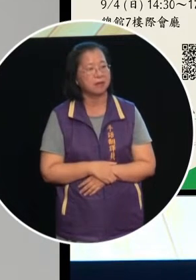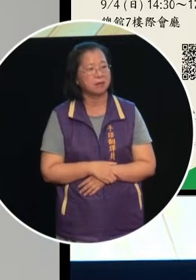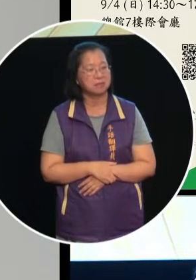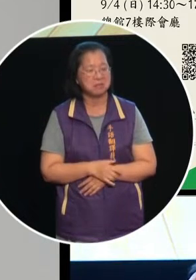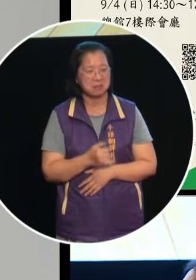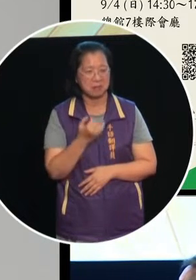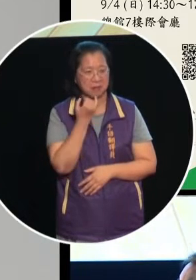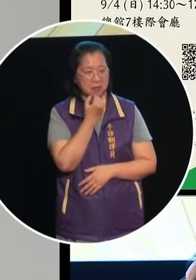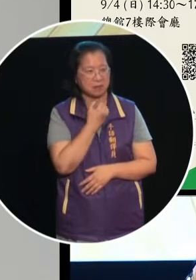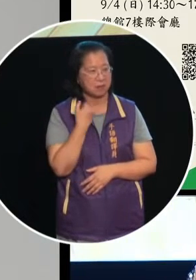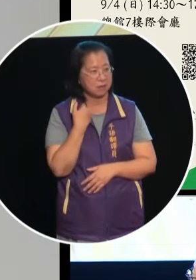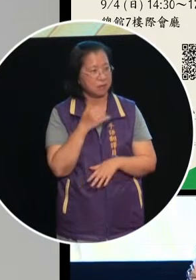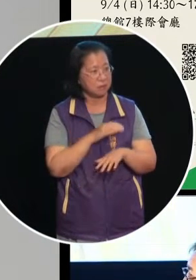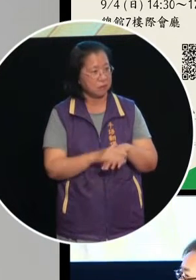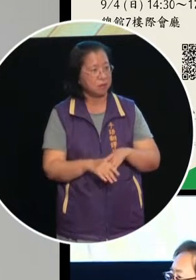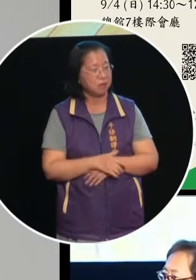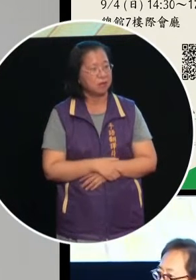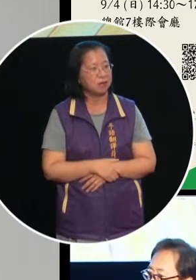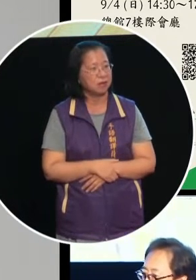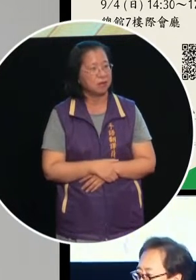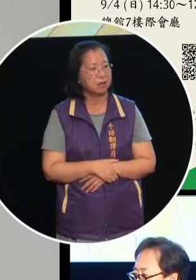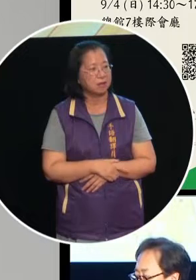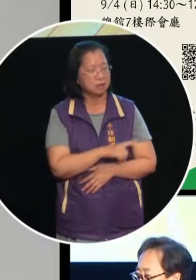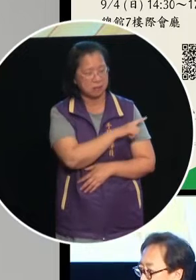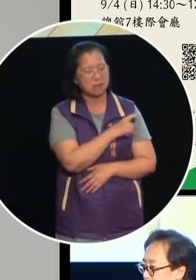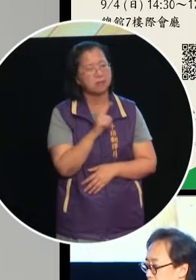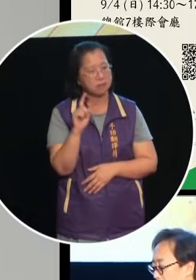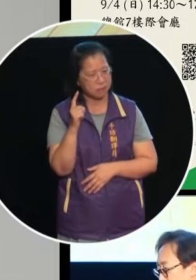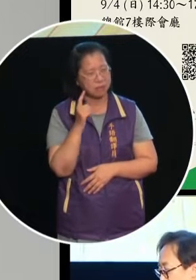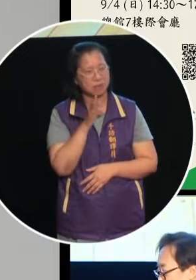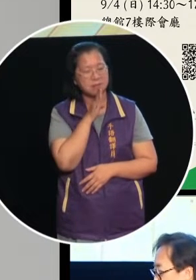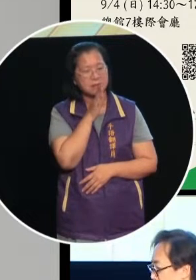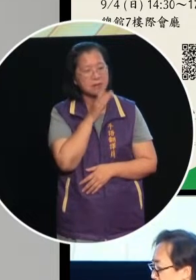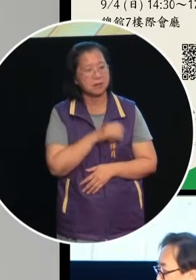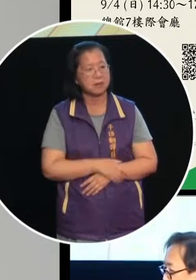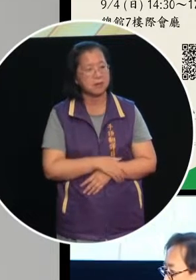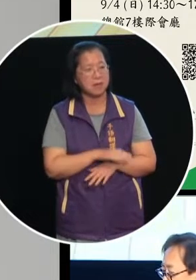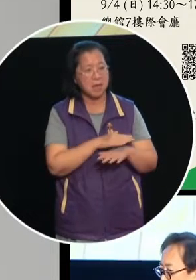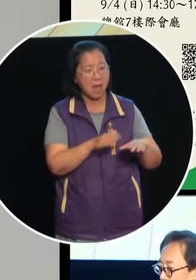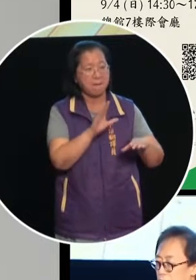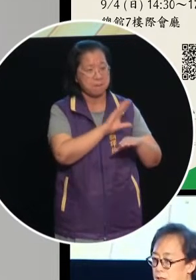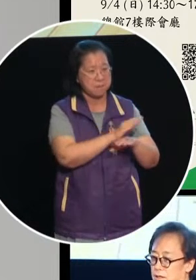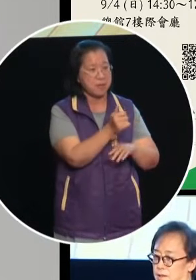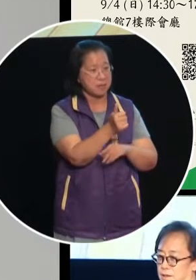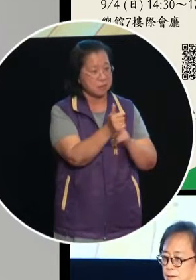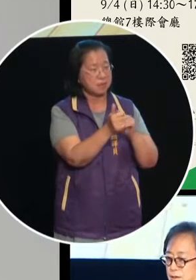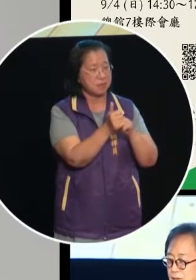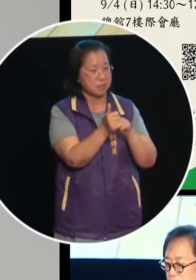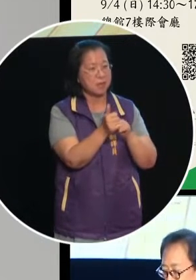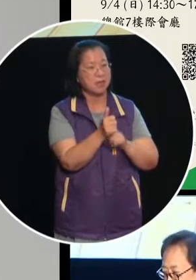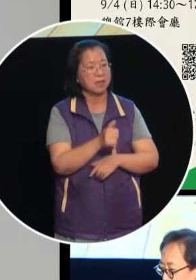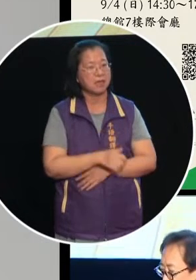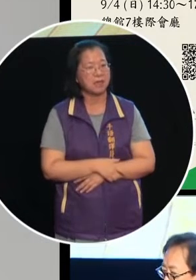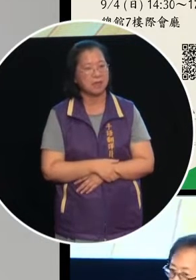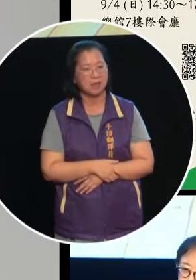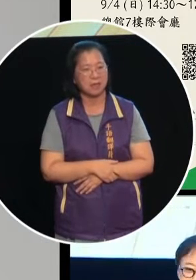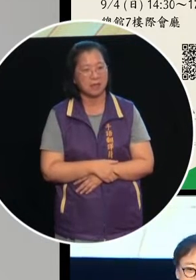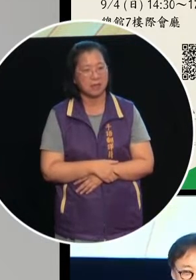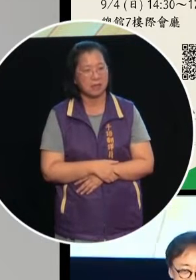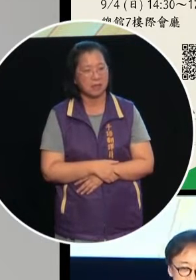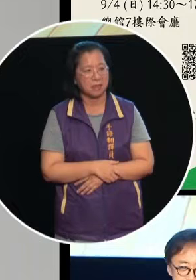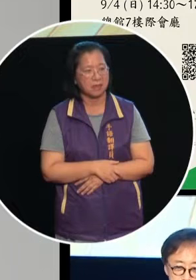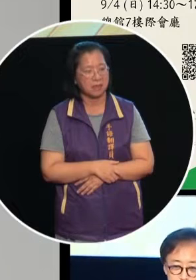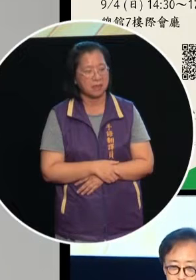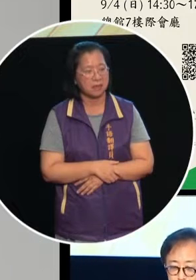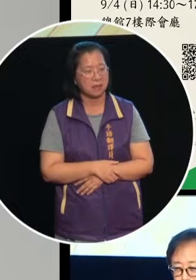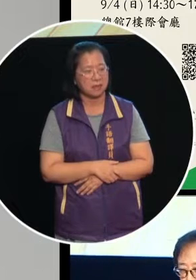能。那这个是一个原因。安倍先生他卸任的时候还很